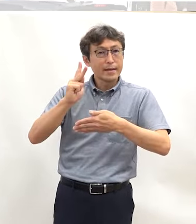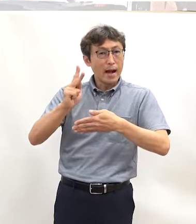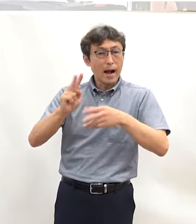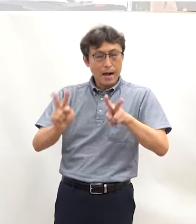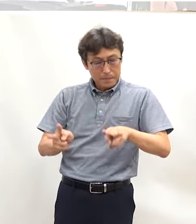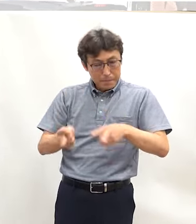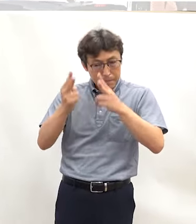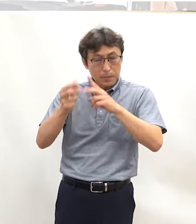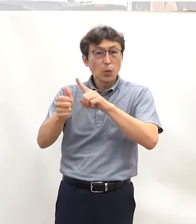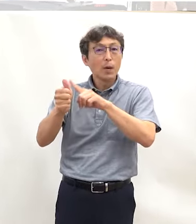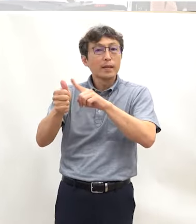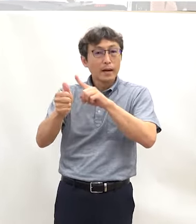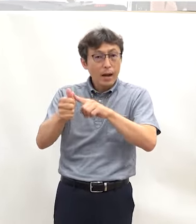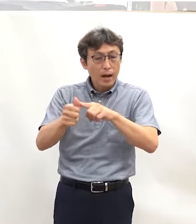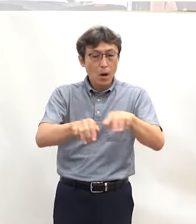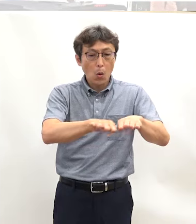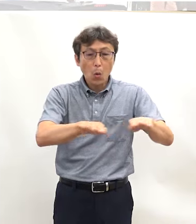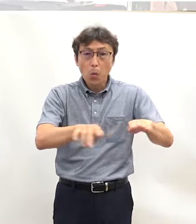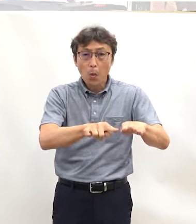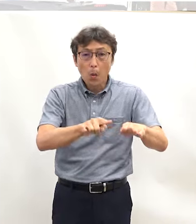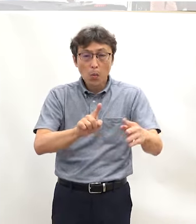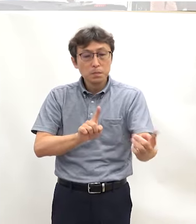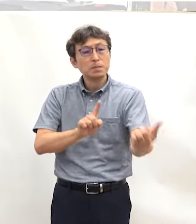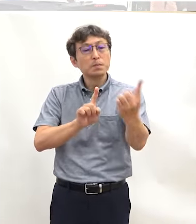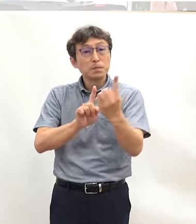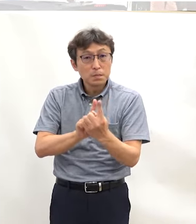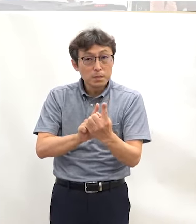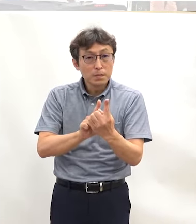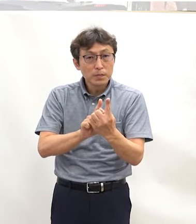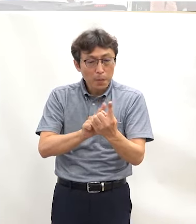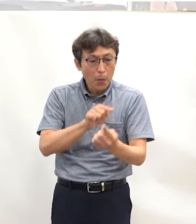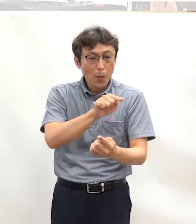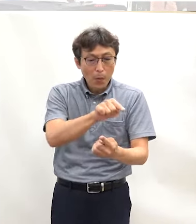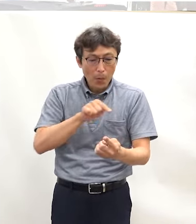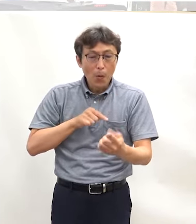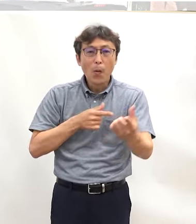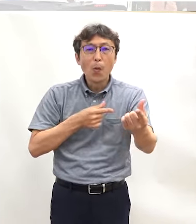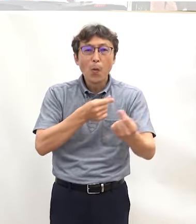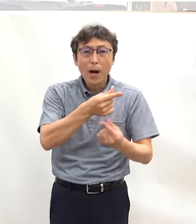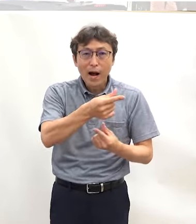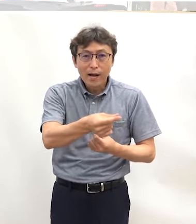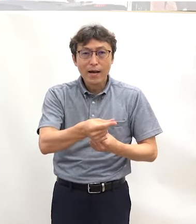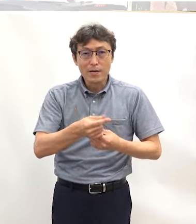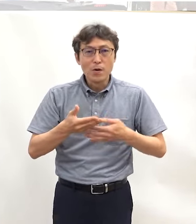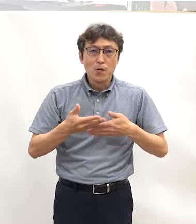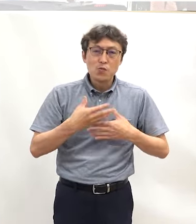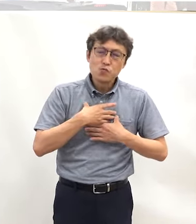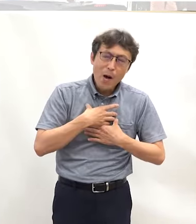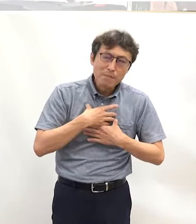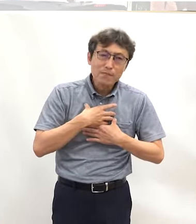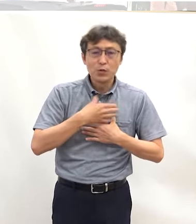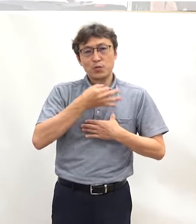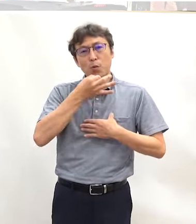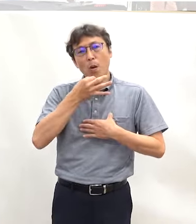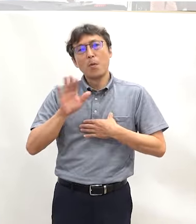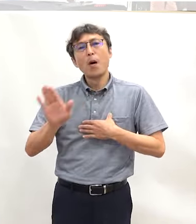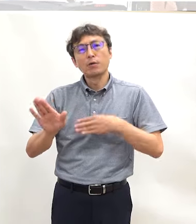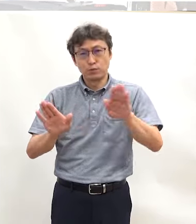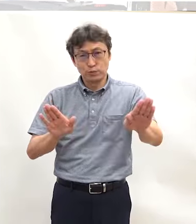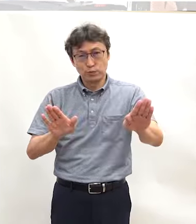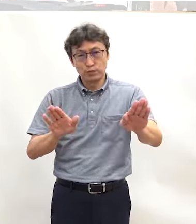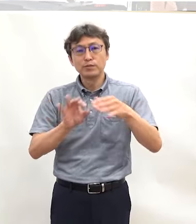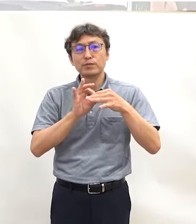てもやっぱり、お互いに不安だという面があったりしますんで、本市ではできるだけ小児科